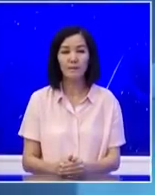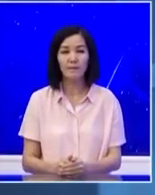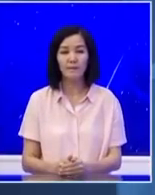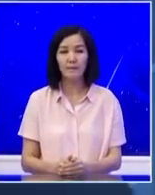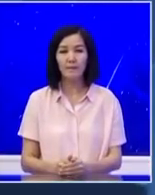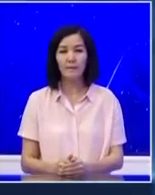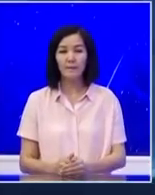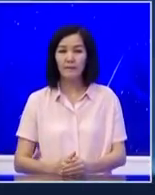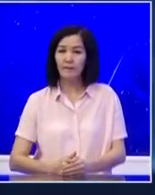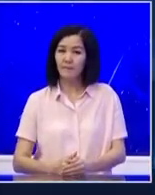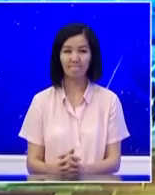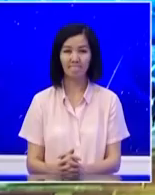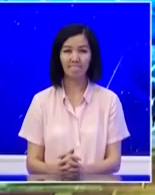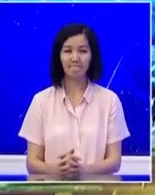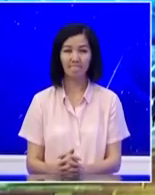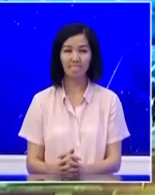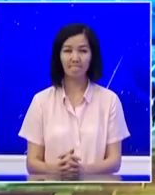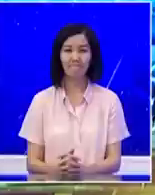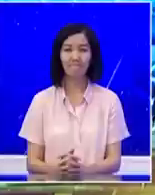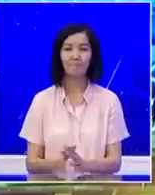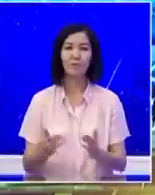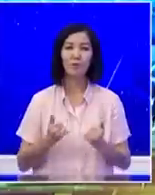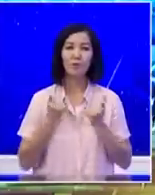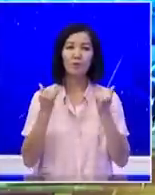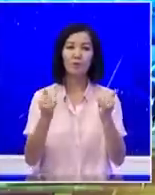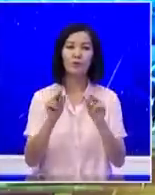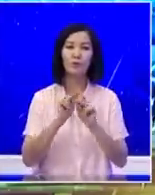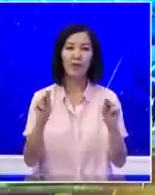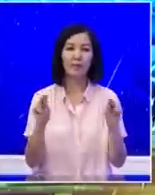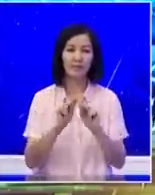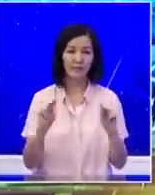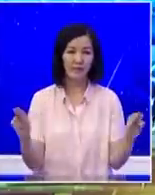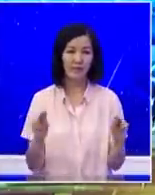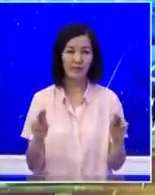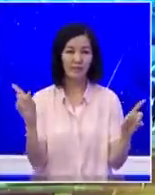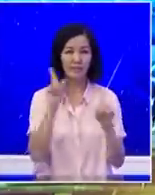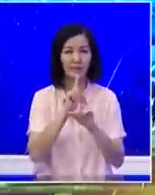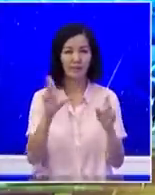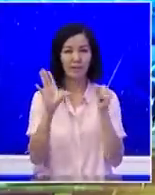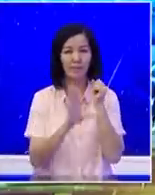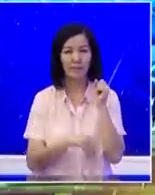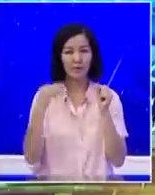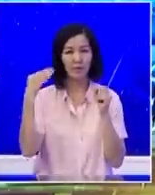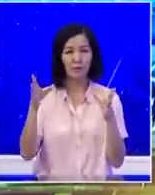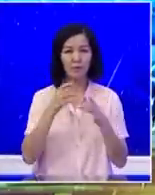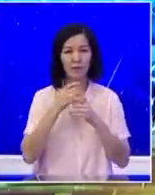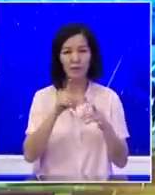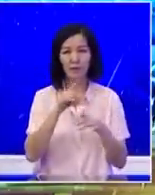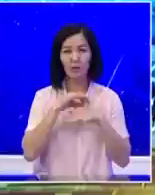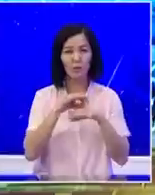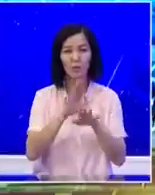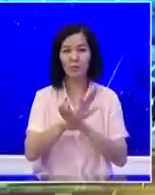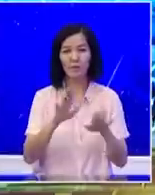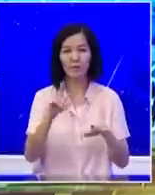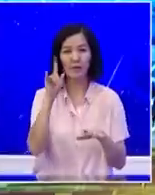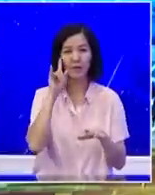телеарнасы, Талдықорған. Ұлағатты ұстазға ыстық ықыласпен мектептерде соңғы қоңырау салтанаты өтпесе де еңбекші